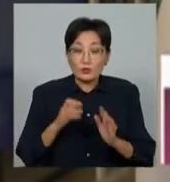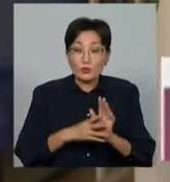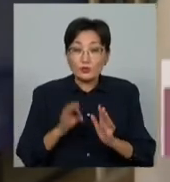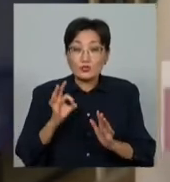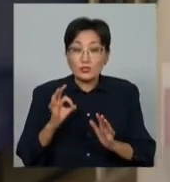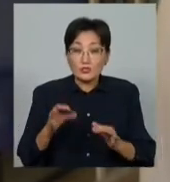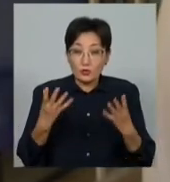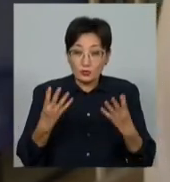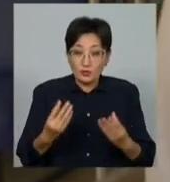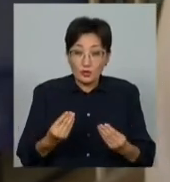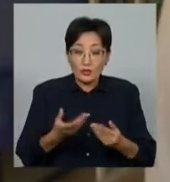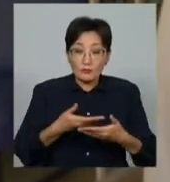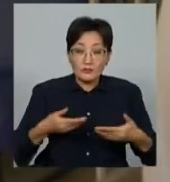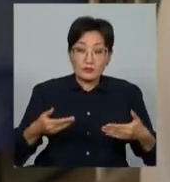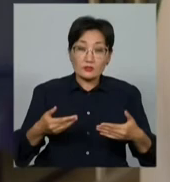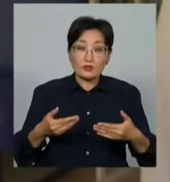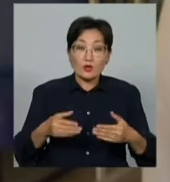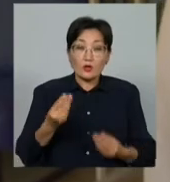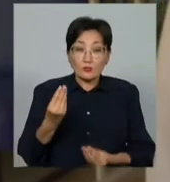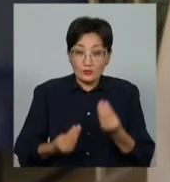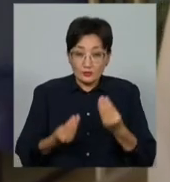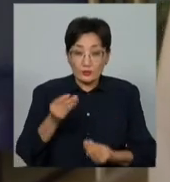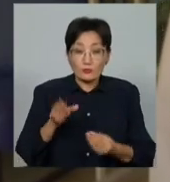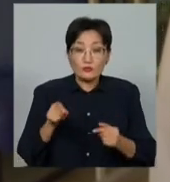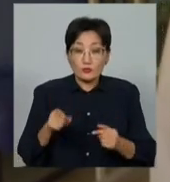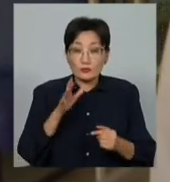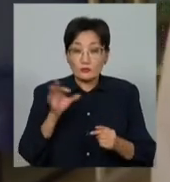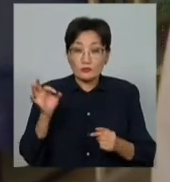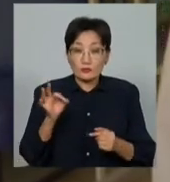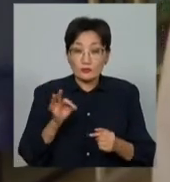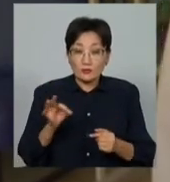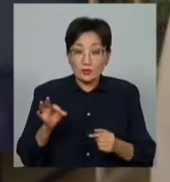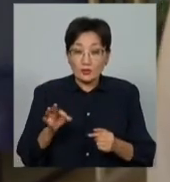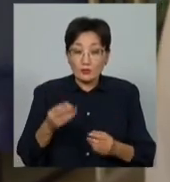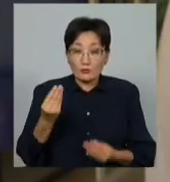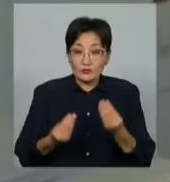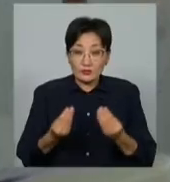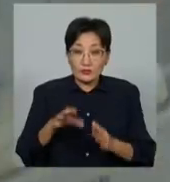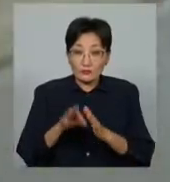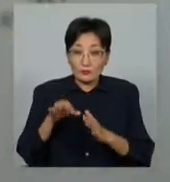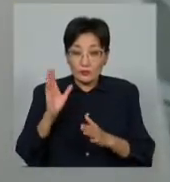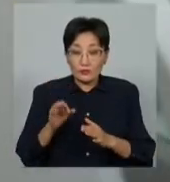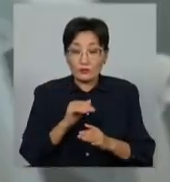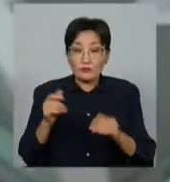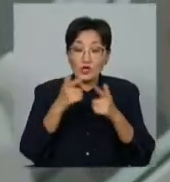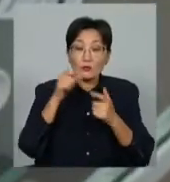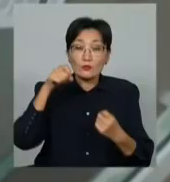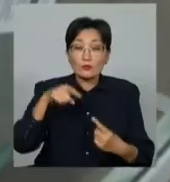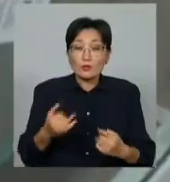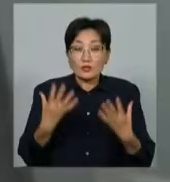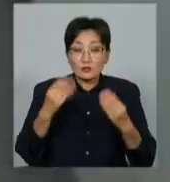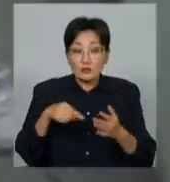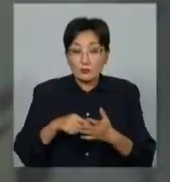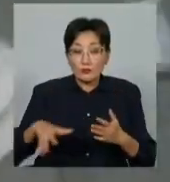бізде ойын болады. Сол кезде ойынымызды анықтаймыз. Ресми ақпарға сүйенсек, бүгінде